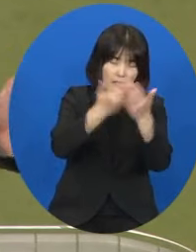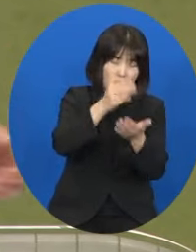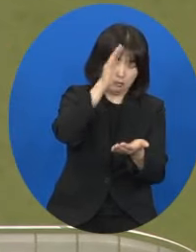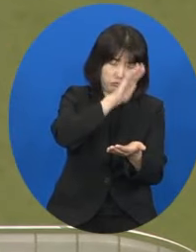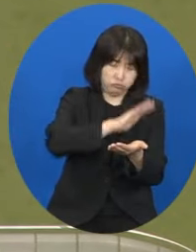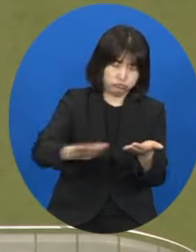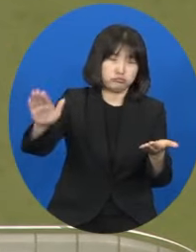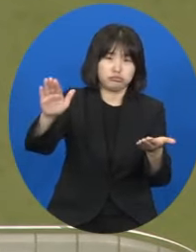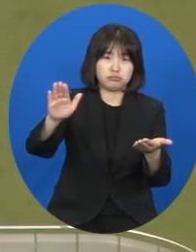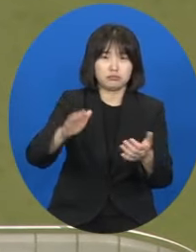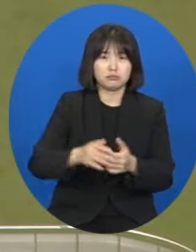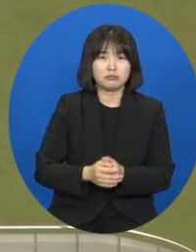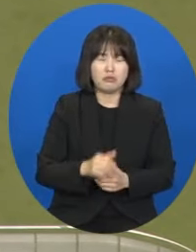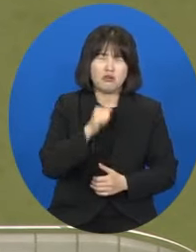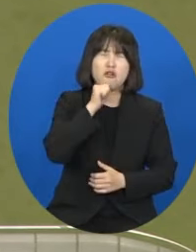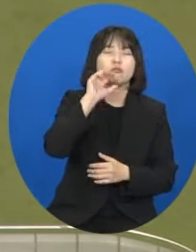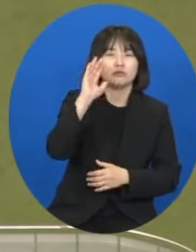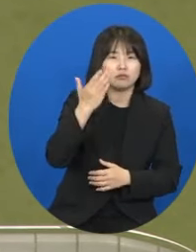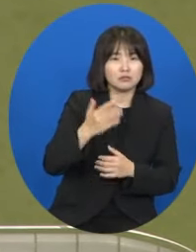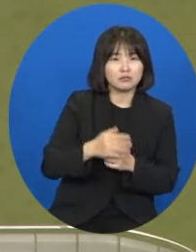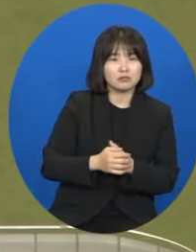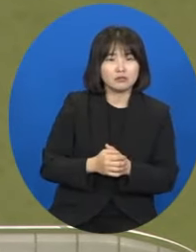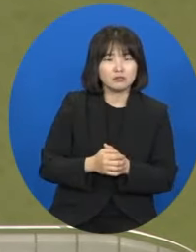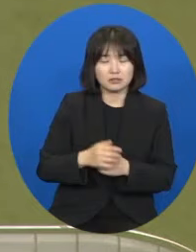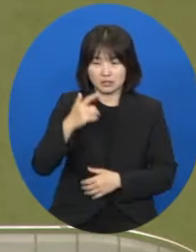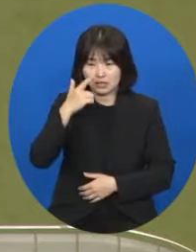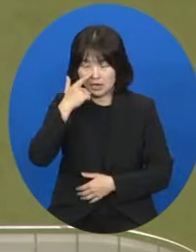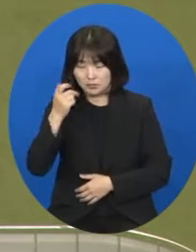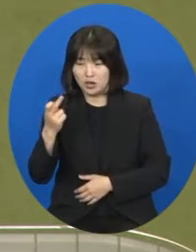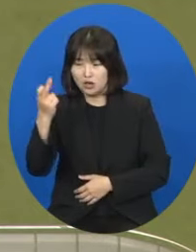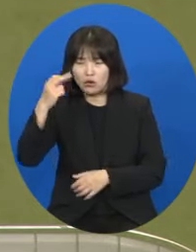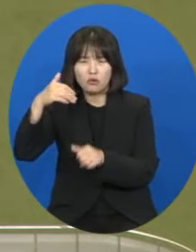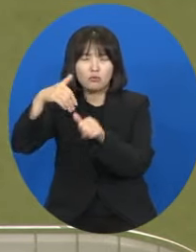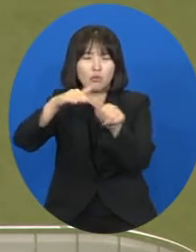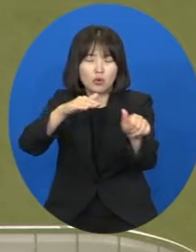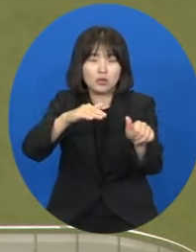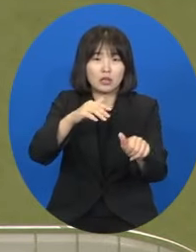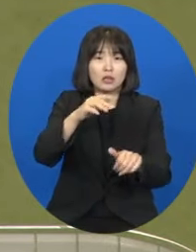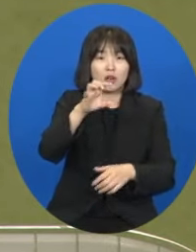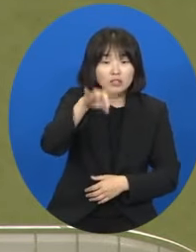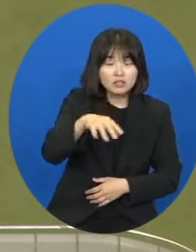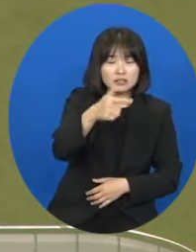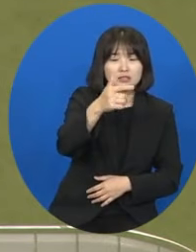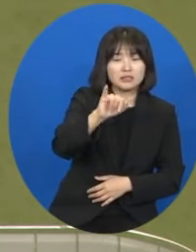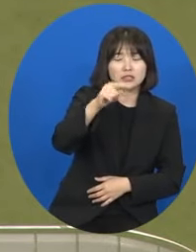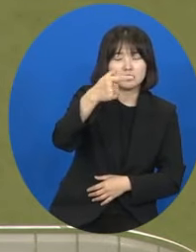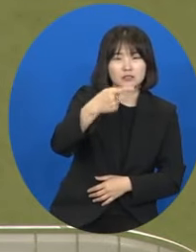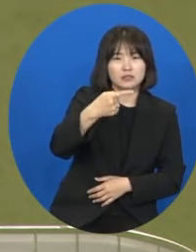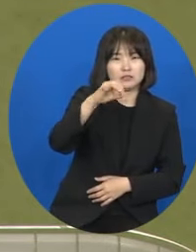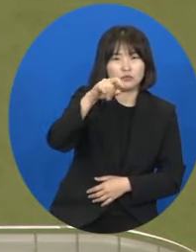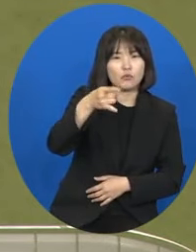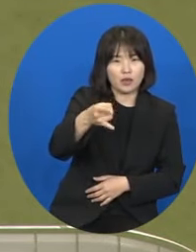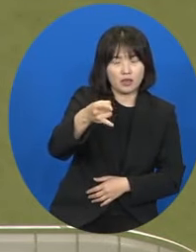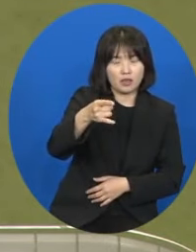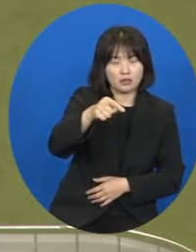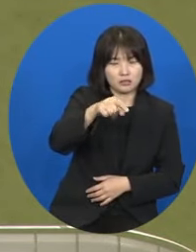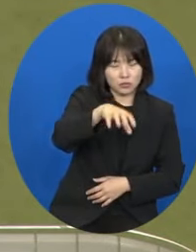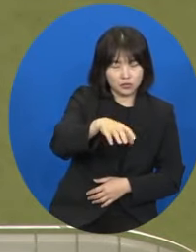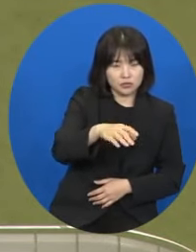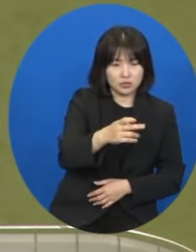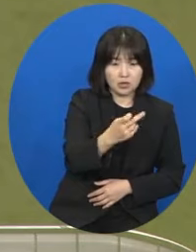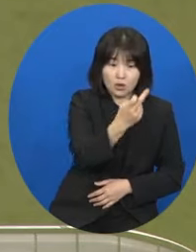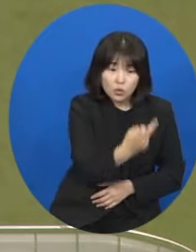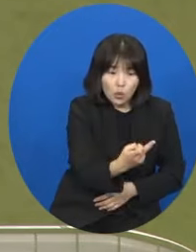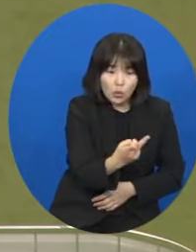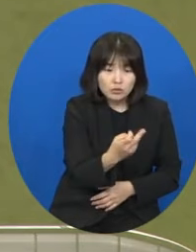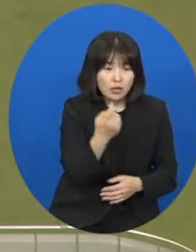돼버렸어요. 아버지가 동생을 찾아봐서 형을 보냅니다. 어디로 보냈냐면 니느웨를 보내요. 거기서 형이 동생을 찾아냅니다. 우연히